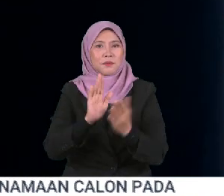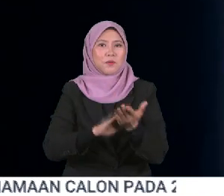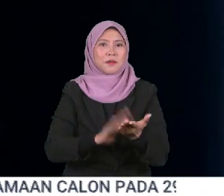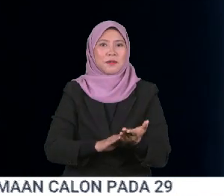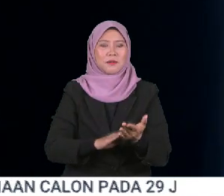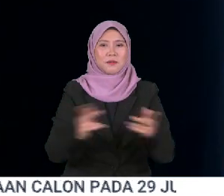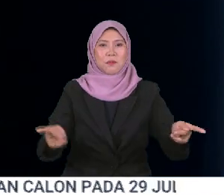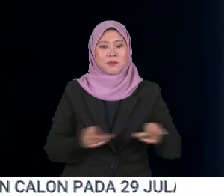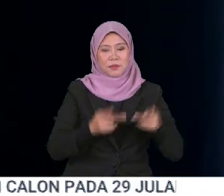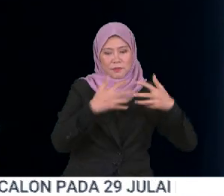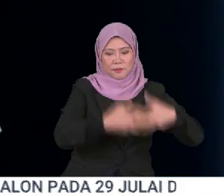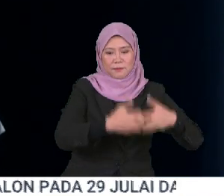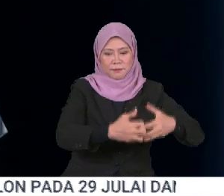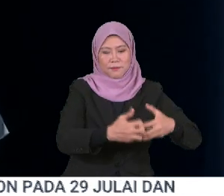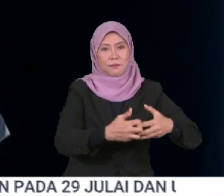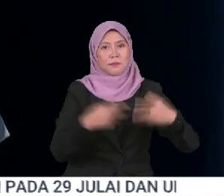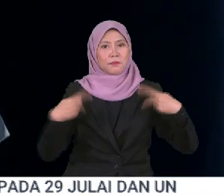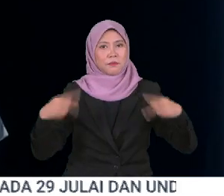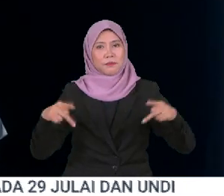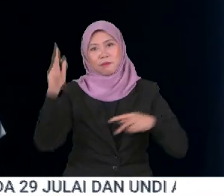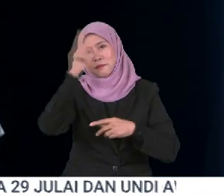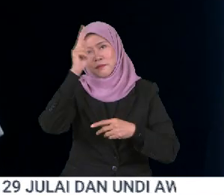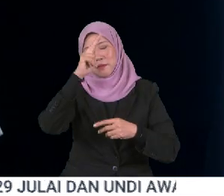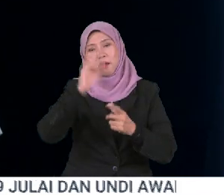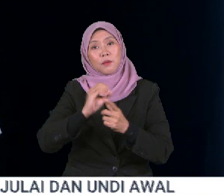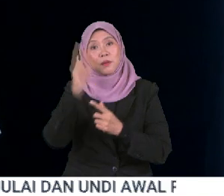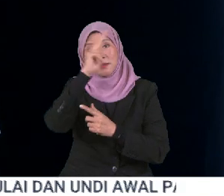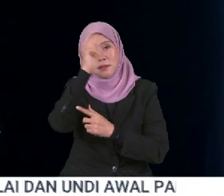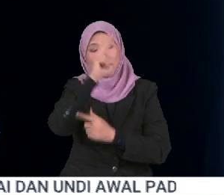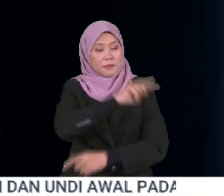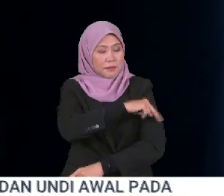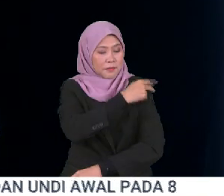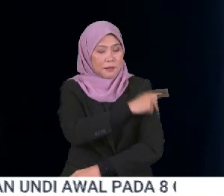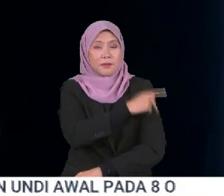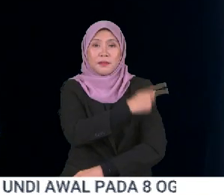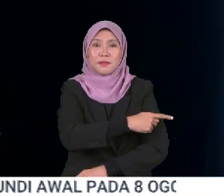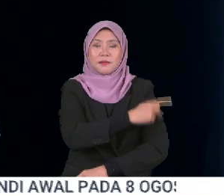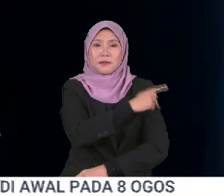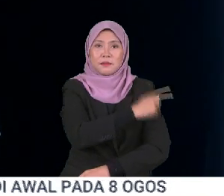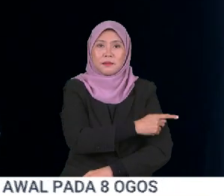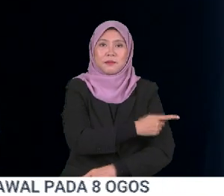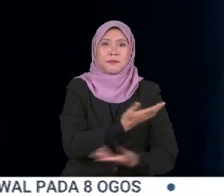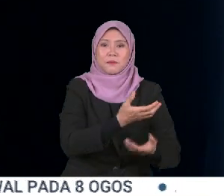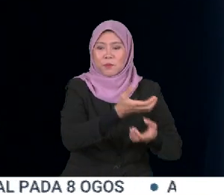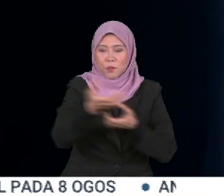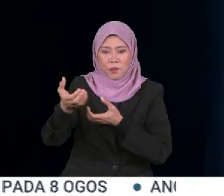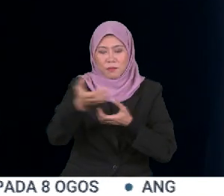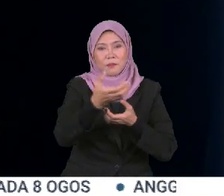kawasan perindustrian, premis-premis kerajaan seperti hospital, klinik desa, balai polis, balai bomba dan